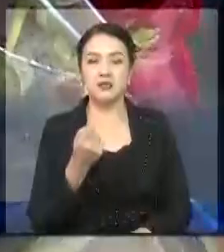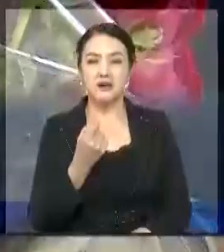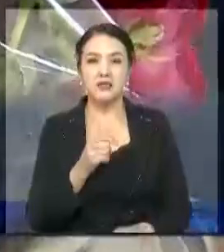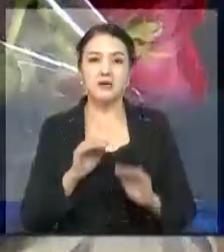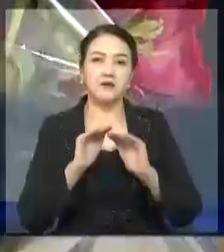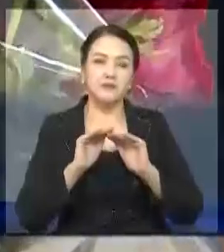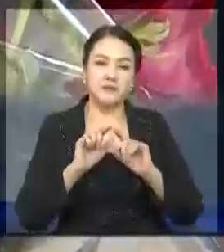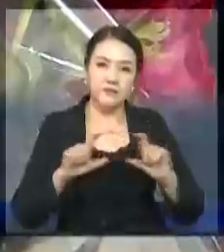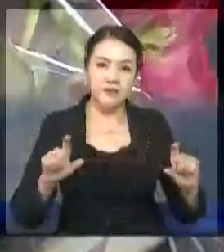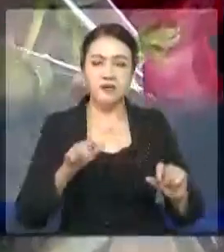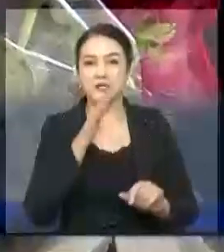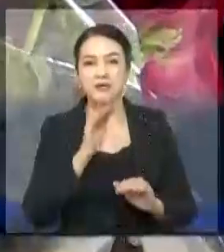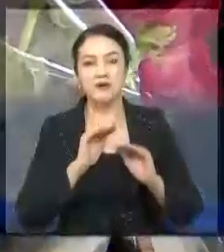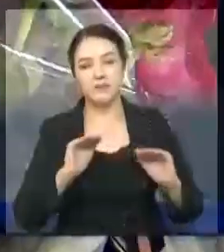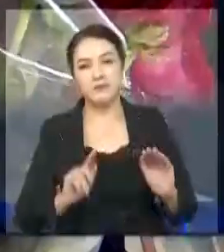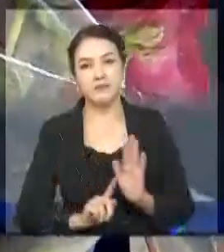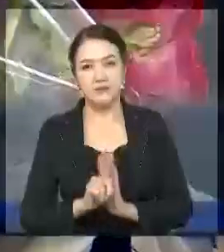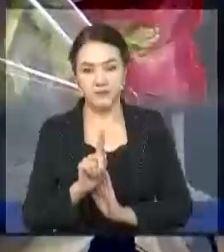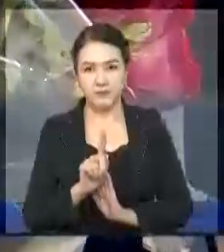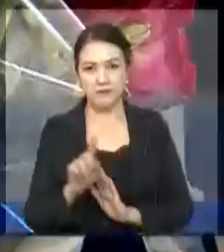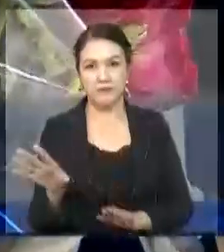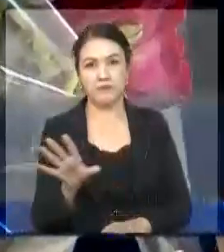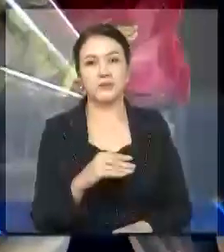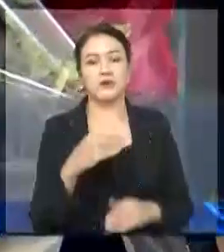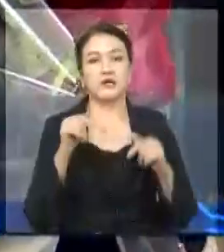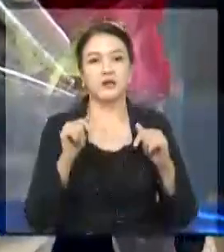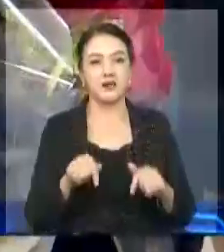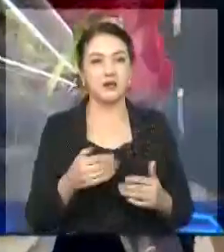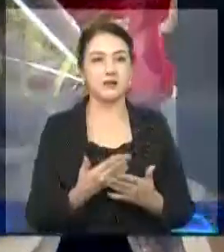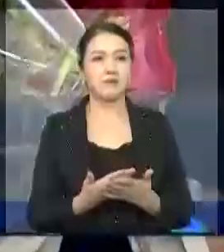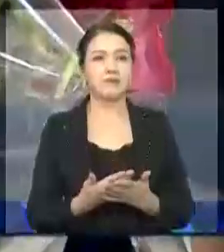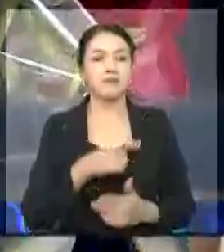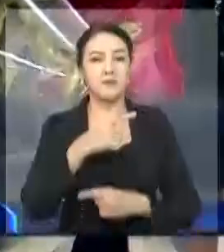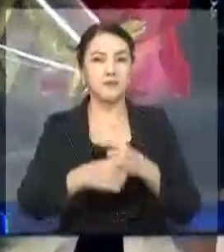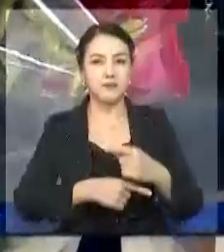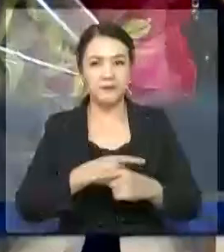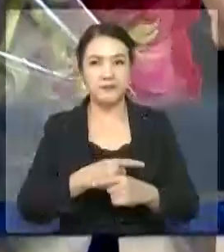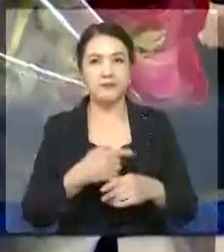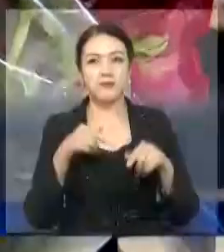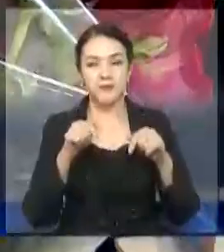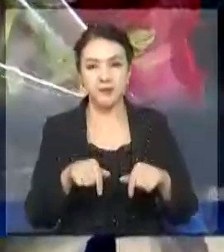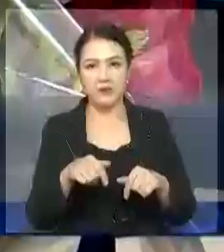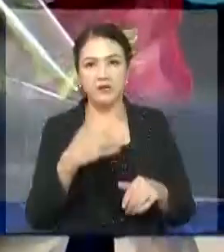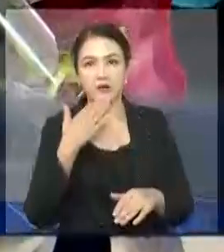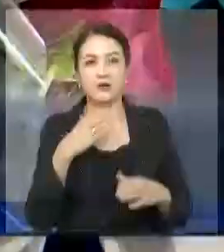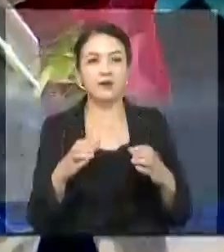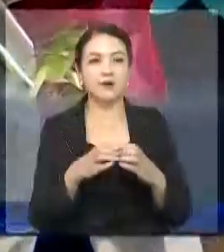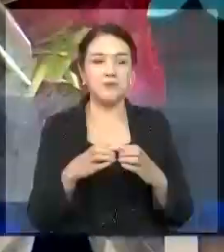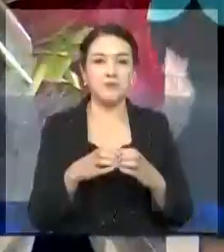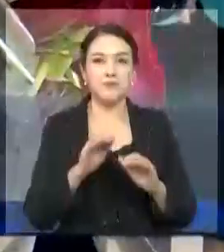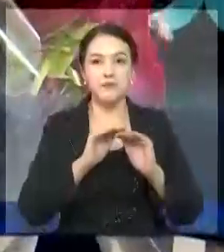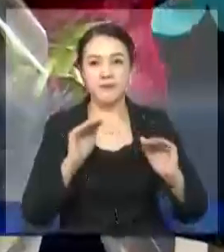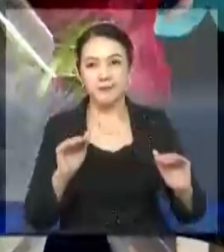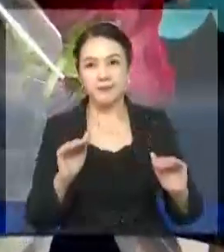мектеп жасындағы баладан бастап барлық өсіп келе жатқан ұрпақ көрсе екен, осындайға ұмтылса екен,